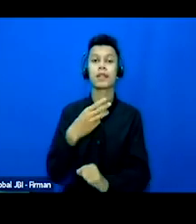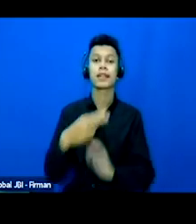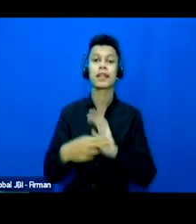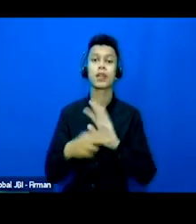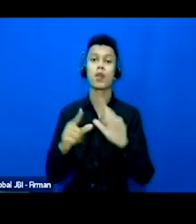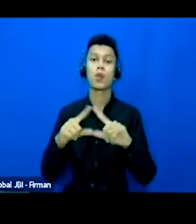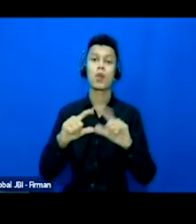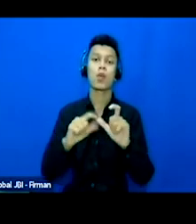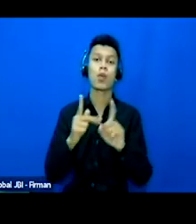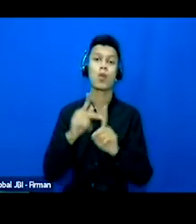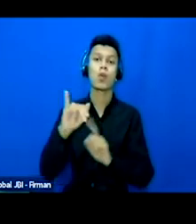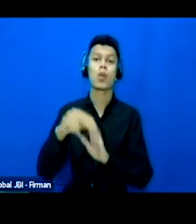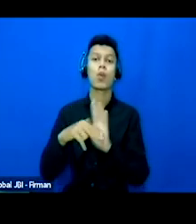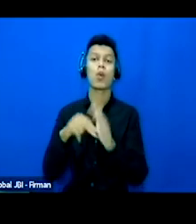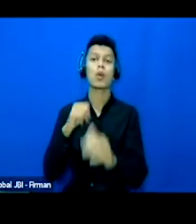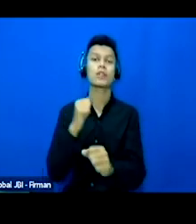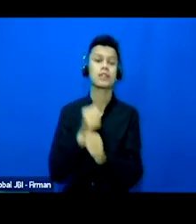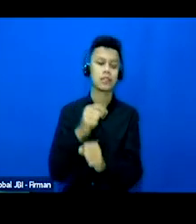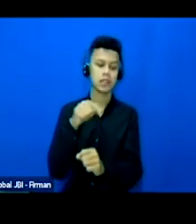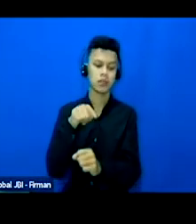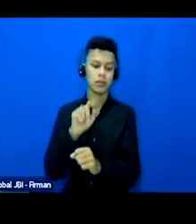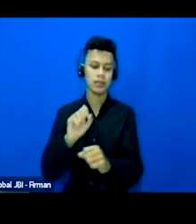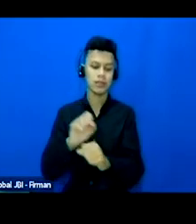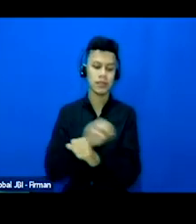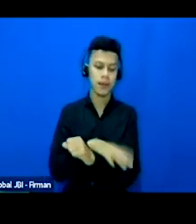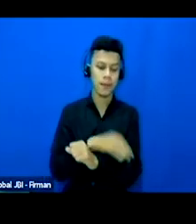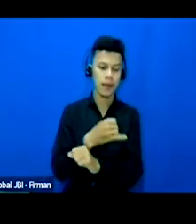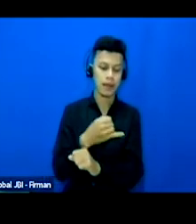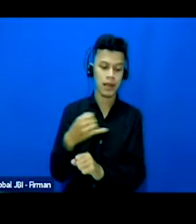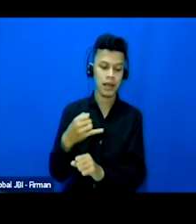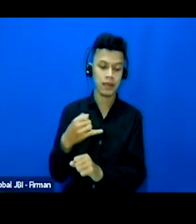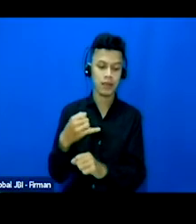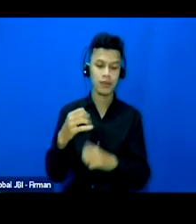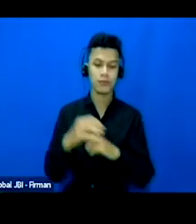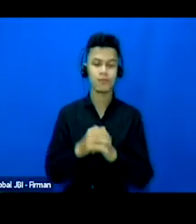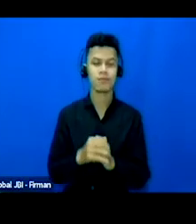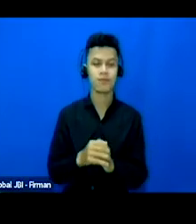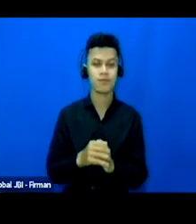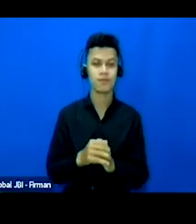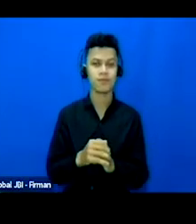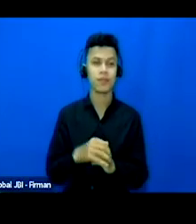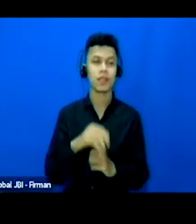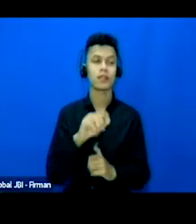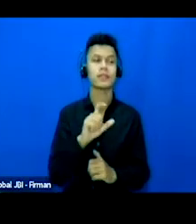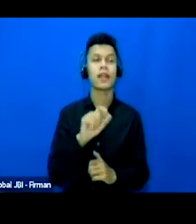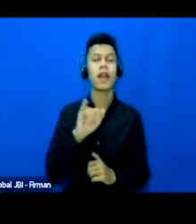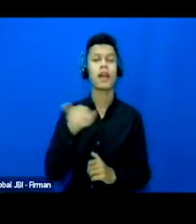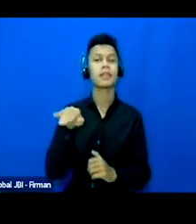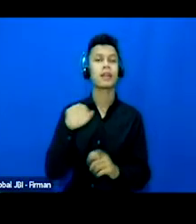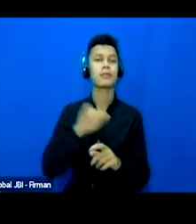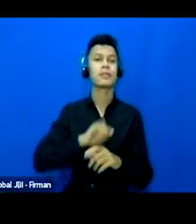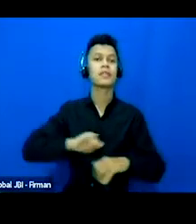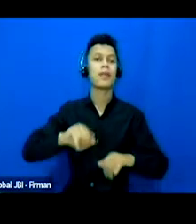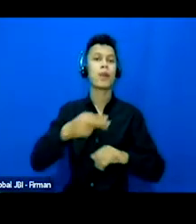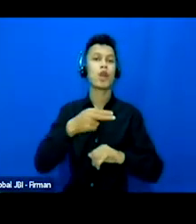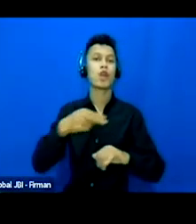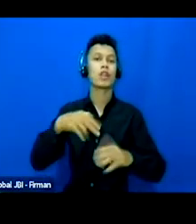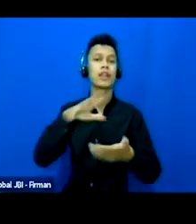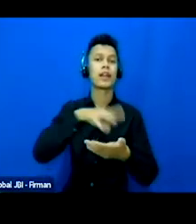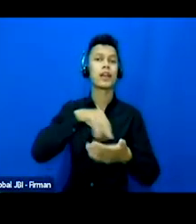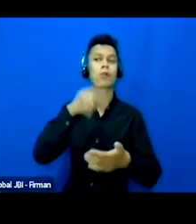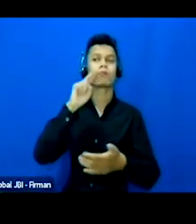negatif yang nanti akan dipaparkan oleh pemaparan juga para pelanggan kami maka dari itu jay-z bersama dengan Indonesian Centre for environmental